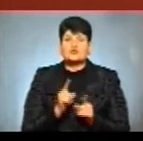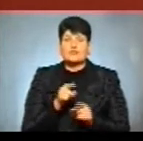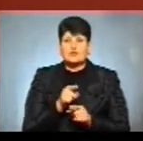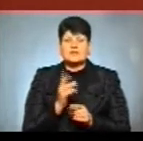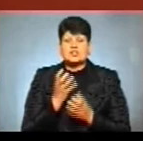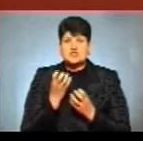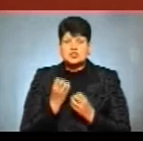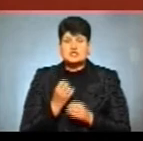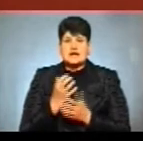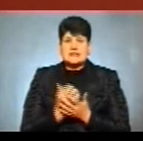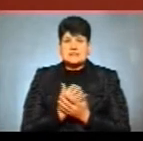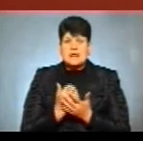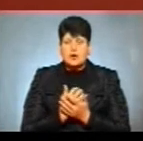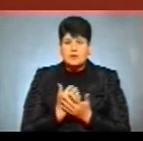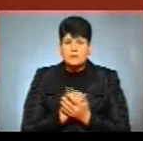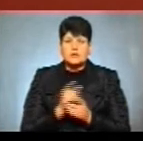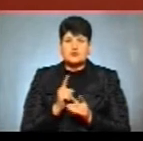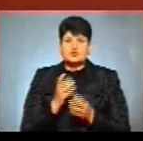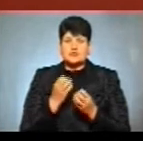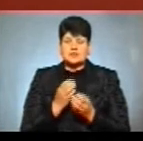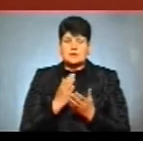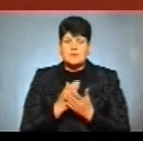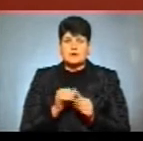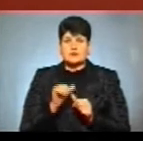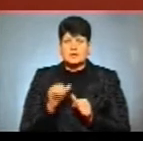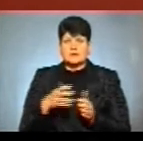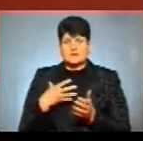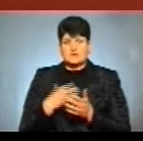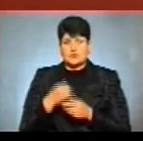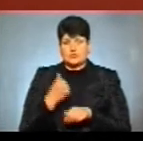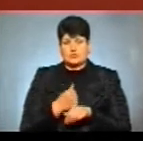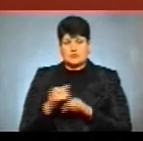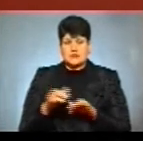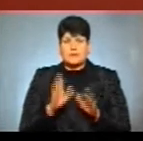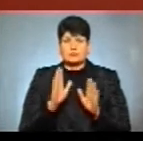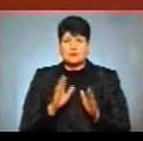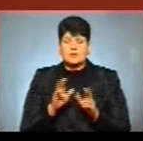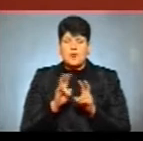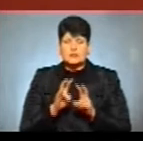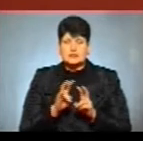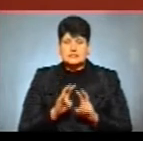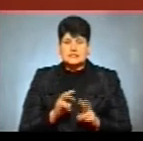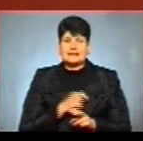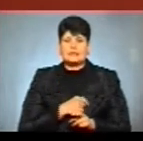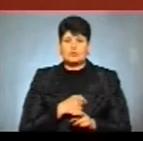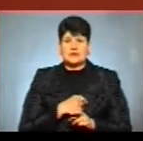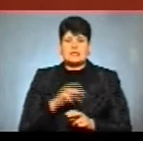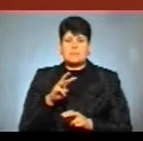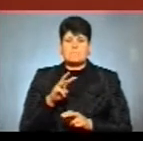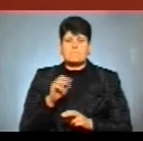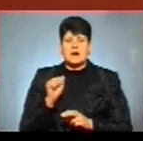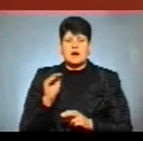ще заробили, що мають окрім своєї основної діяльності. Будемо аналізувати депутатів-мажоритарників, тому